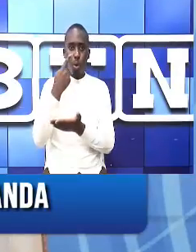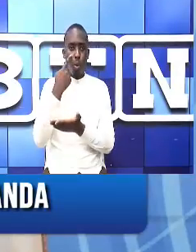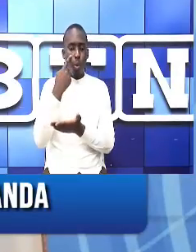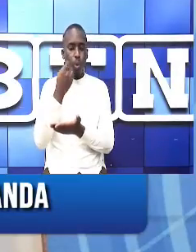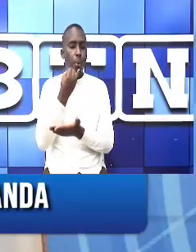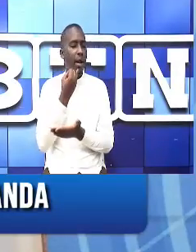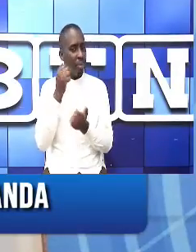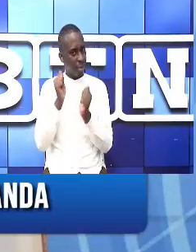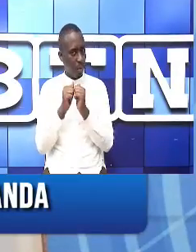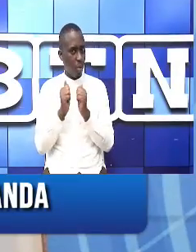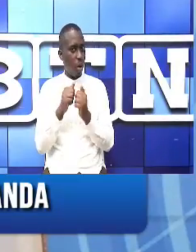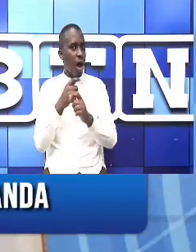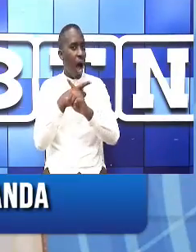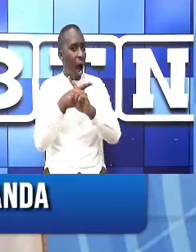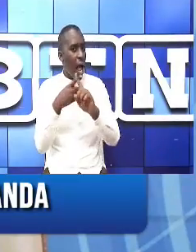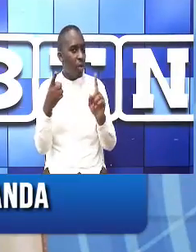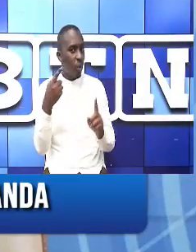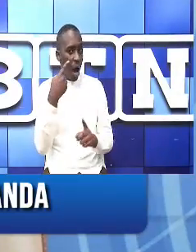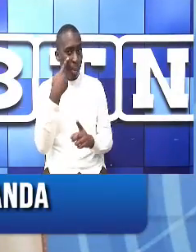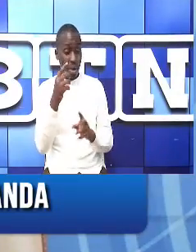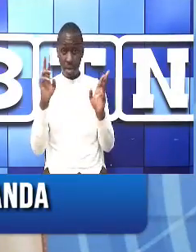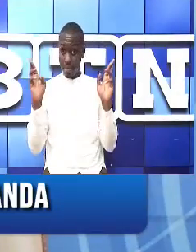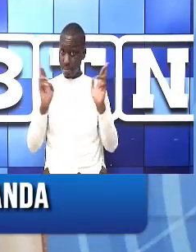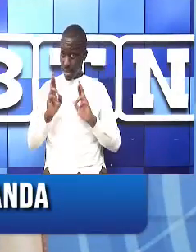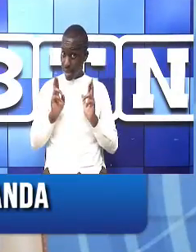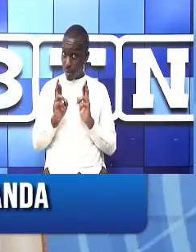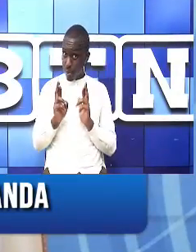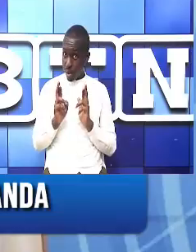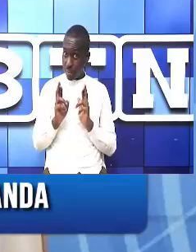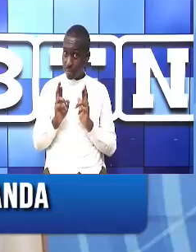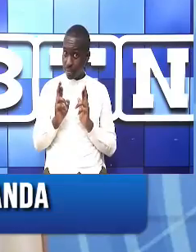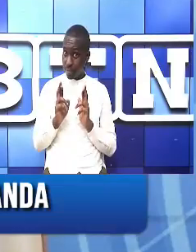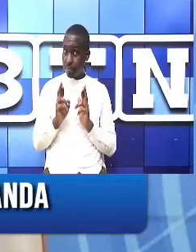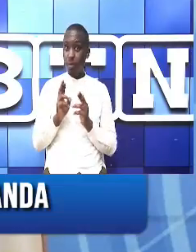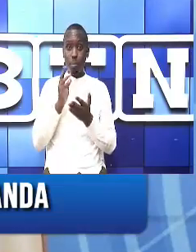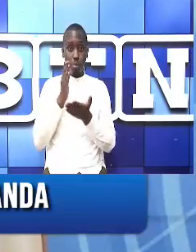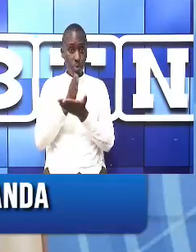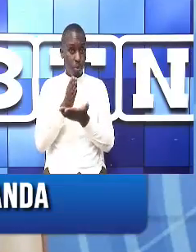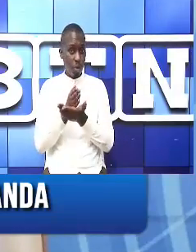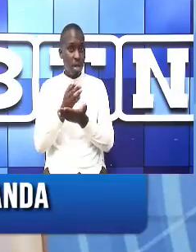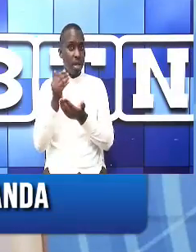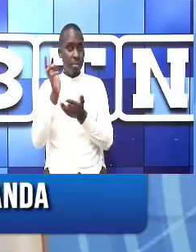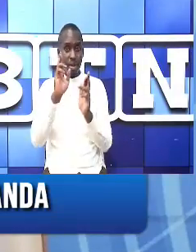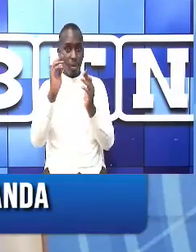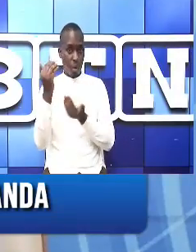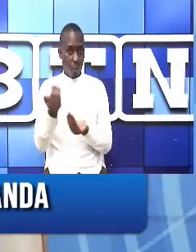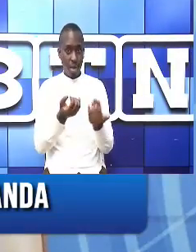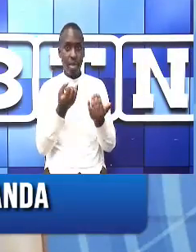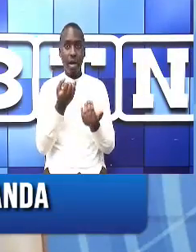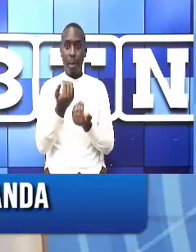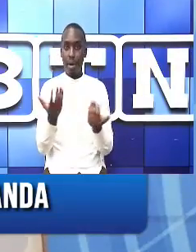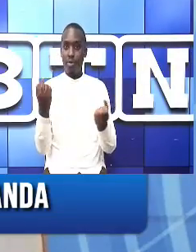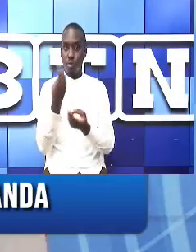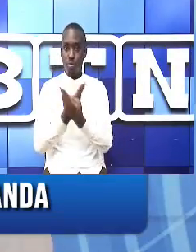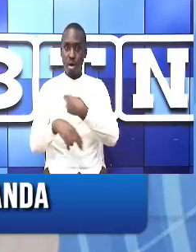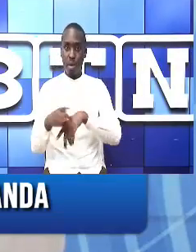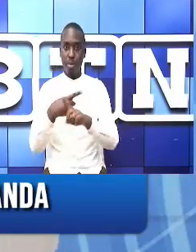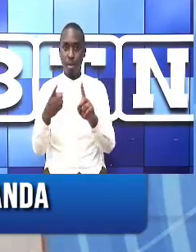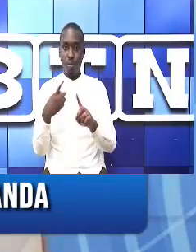bizamugora ariko asanze biteguye ko byibuze biteguye kwakira abana bafite ubumuga butandukanye